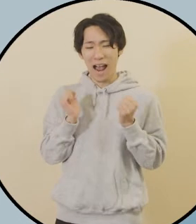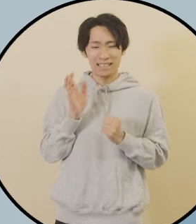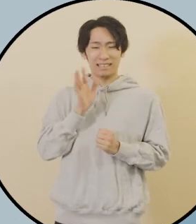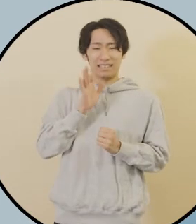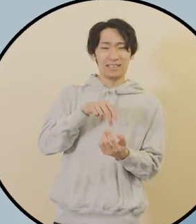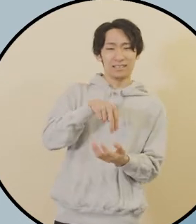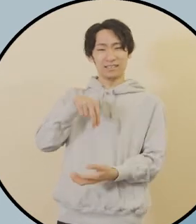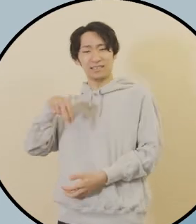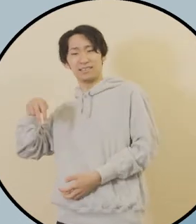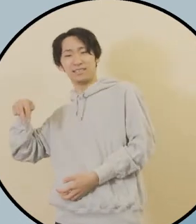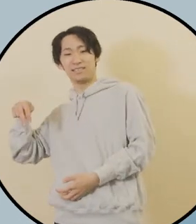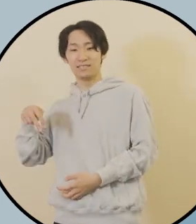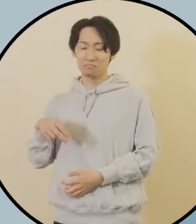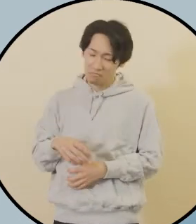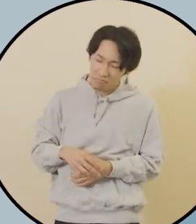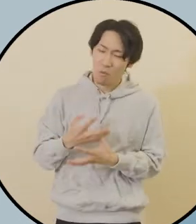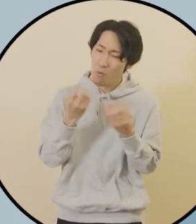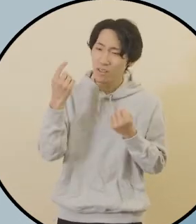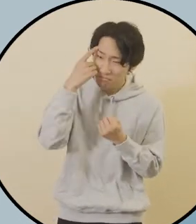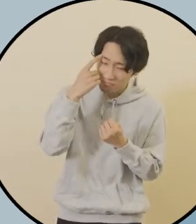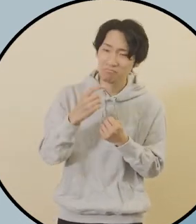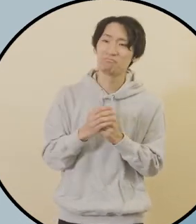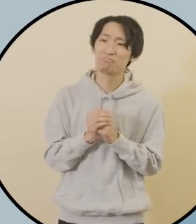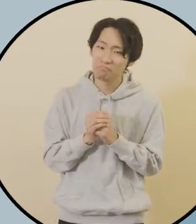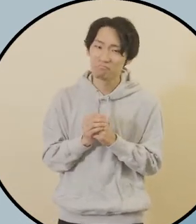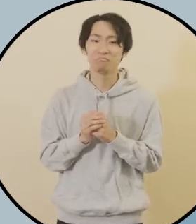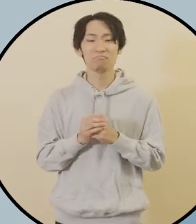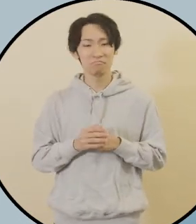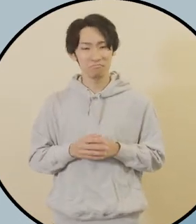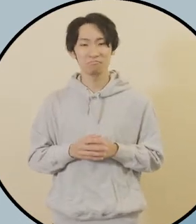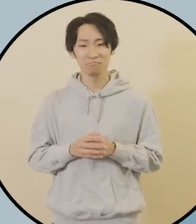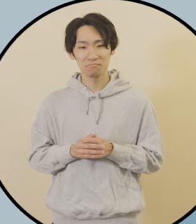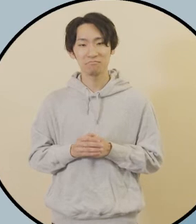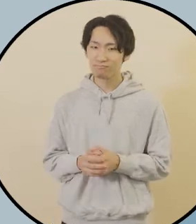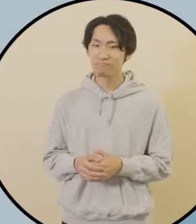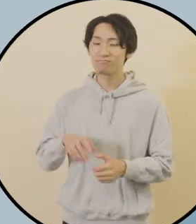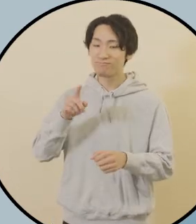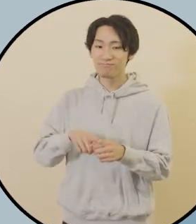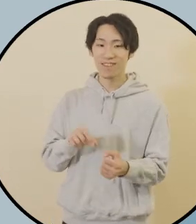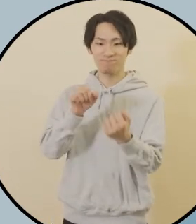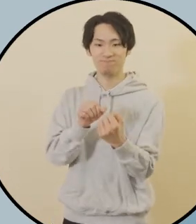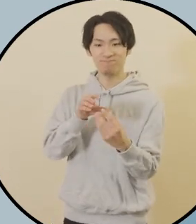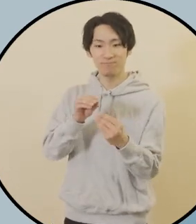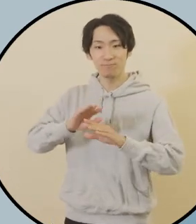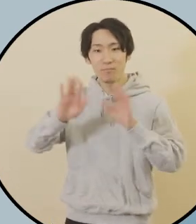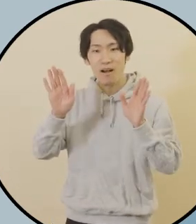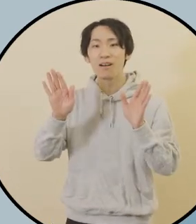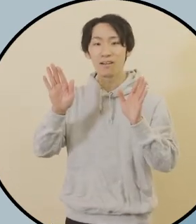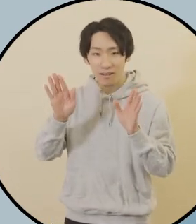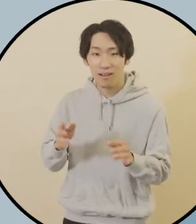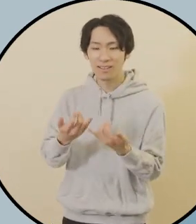怖くて立てない人って多いなーって思うんでするねなんでスタートラインに立つために